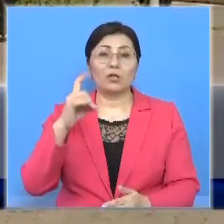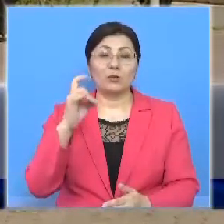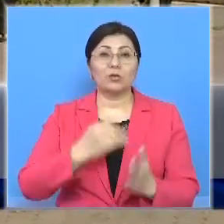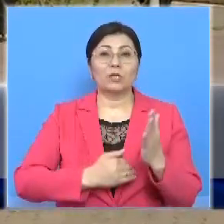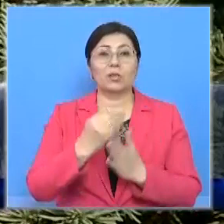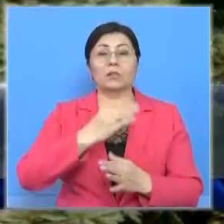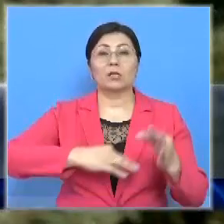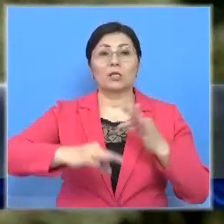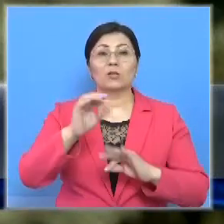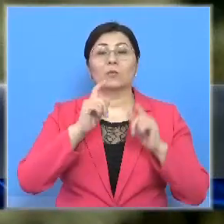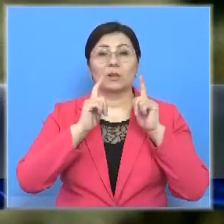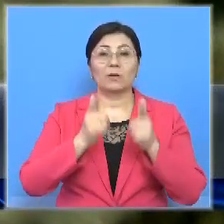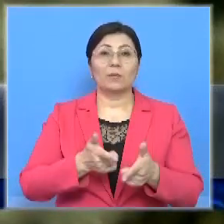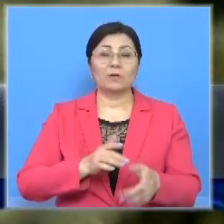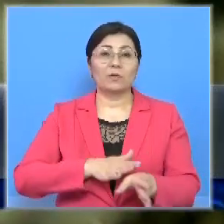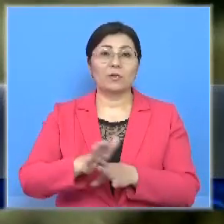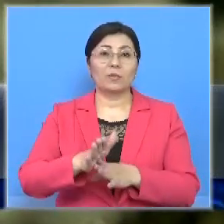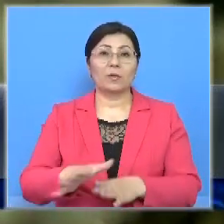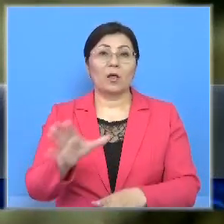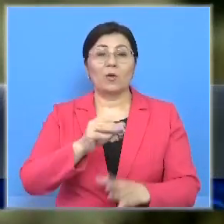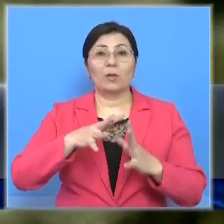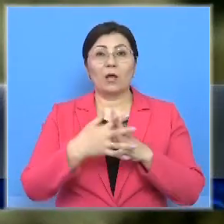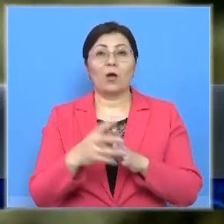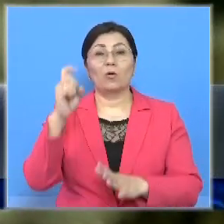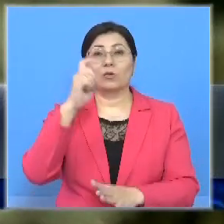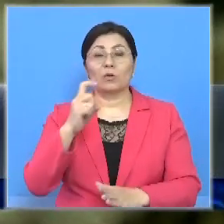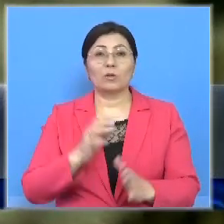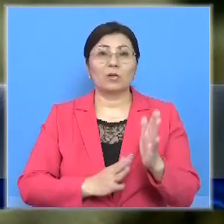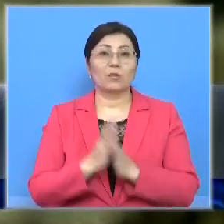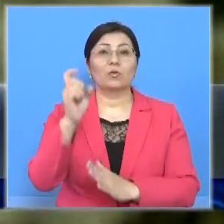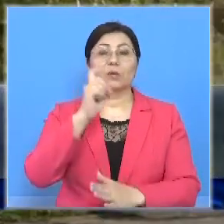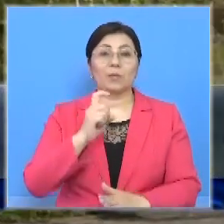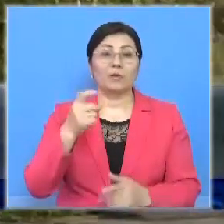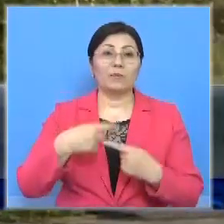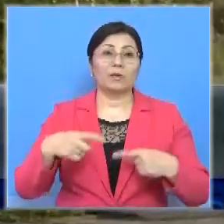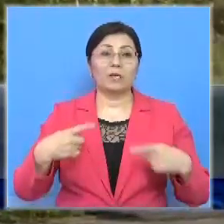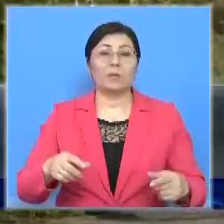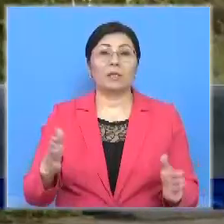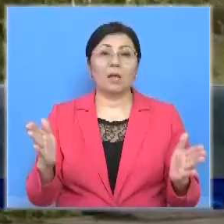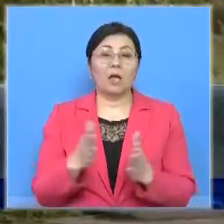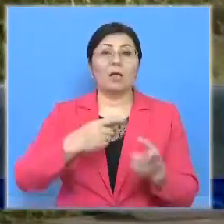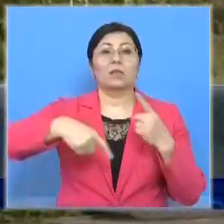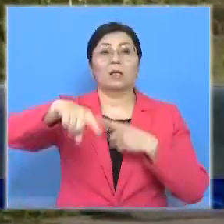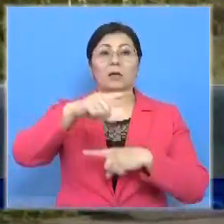жоба мақұлданып, жүзеге асуда. Басым бөлігі ауыл шаруашылығы, өсімдік шаруашылығы және өзге де шағын кәсіп